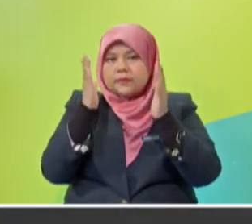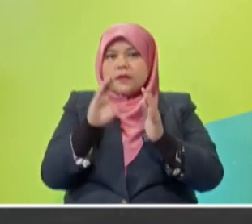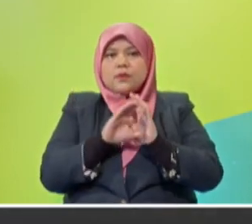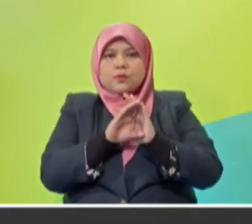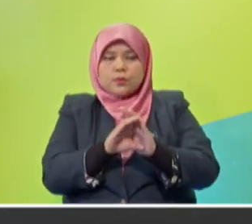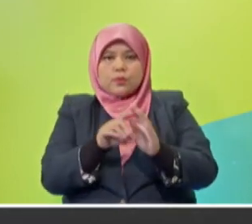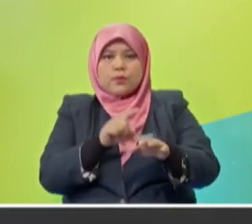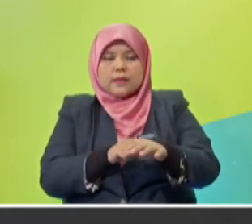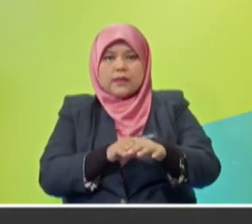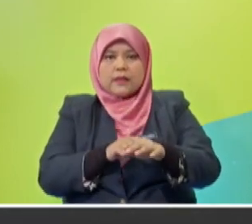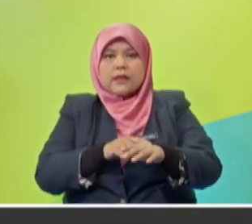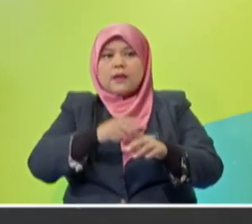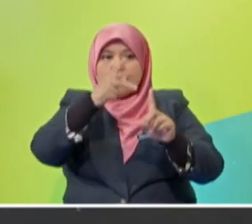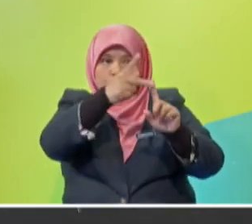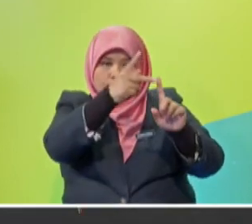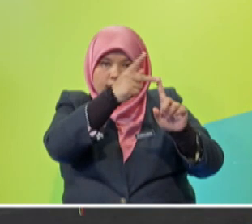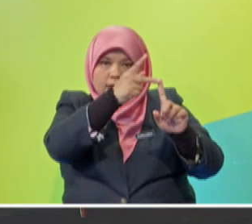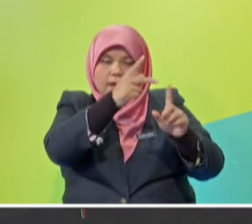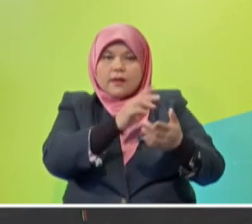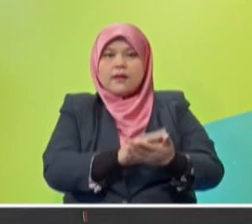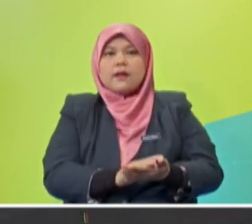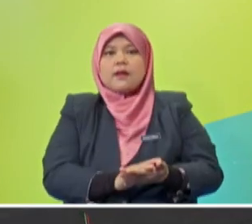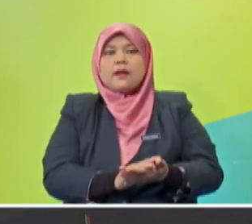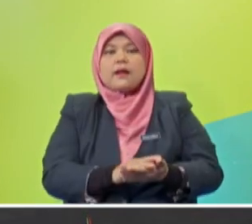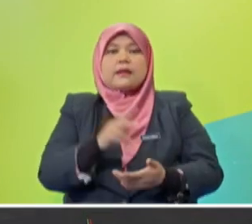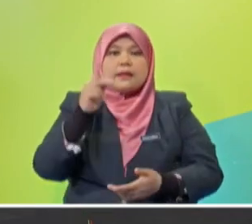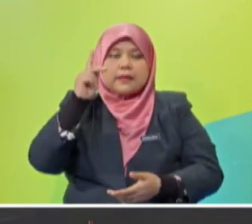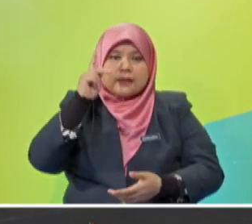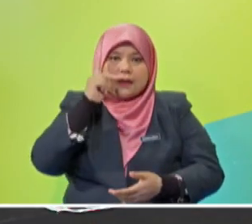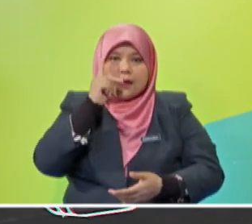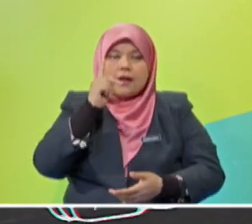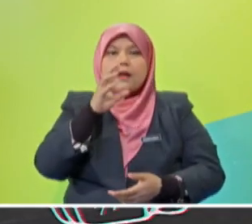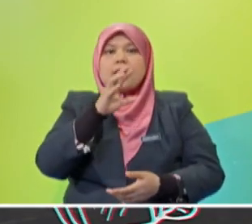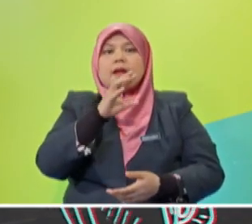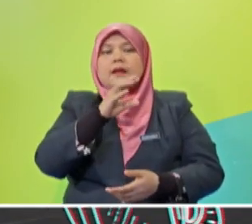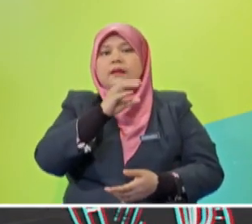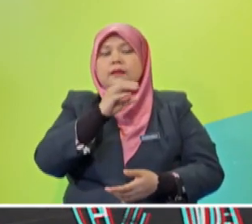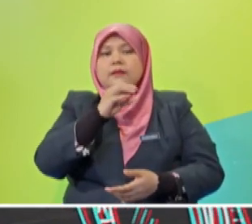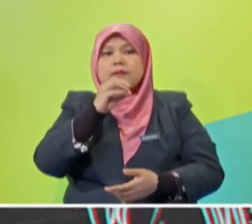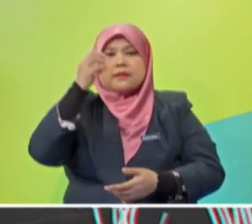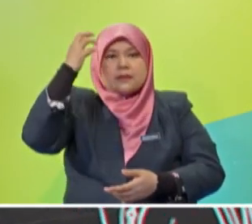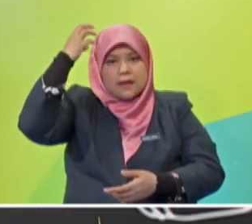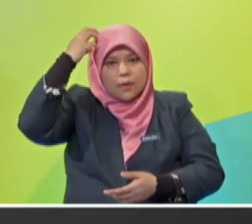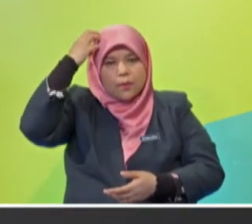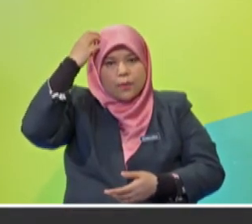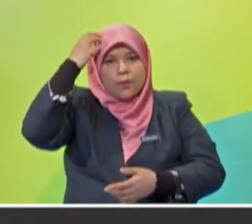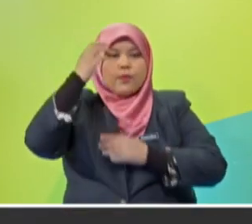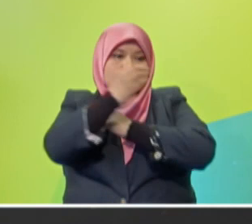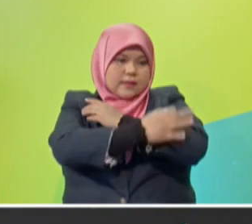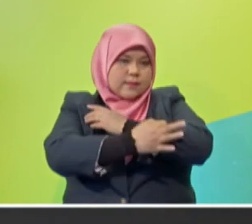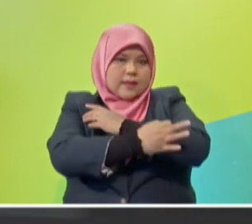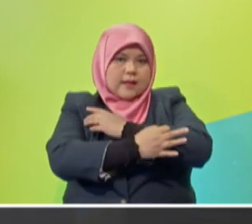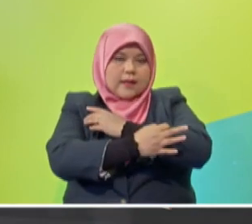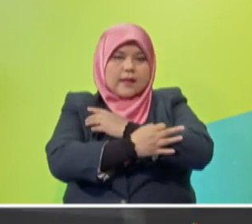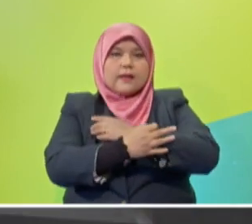di Bayan Lepas Pulau Pinang, Gurun Kedah, Shah Alam Selangor, Milai Negeri Sembilan,